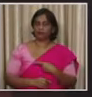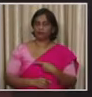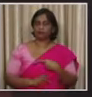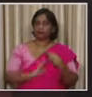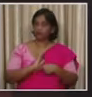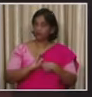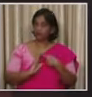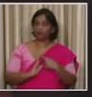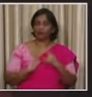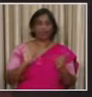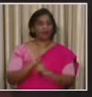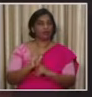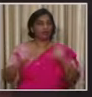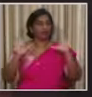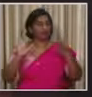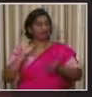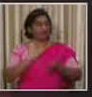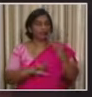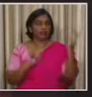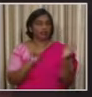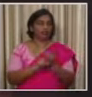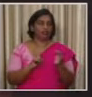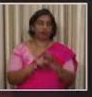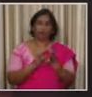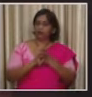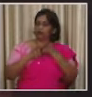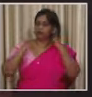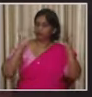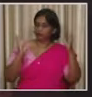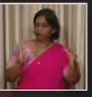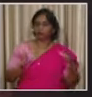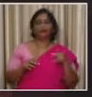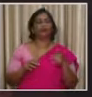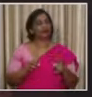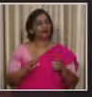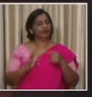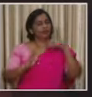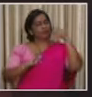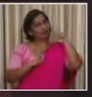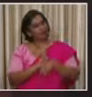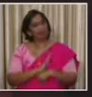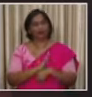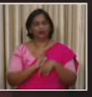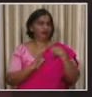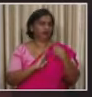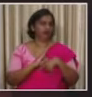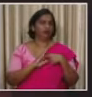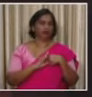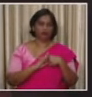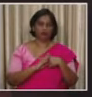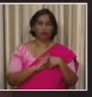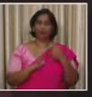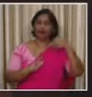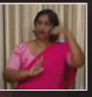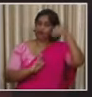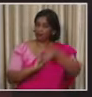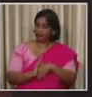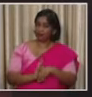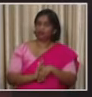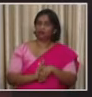రటే 10 లక్ష సంఖ్యాత దుప్పతుం బవడ పత్కరల పతులటమ రటవట్టల పతులట